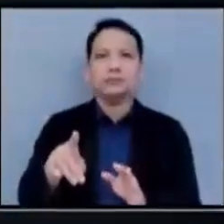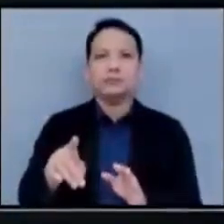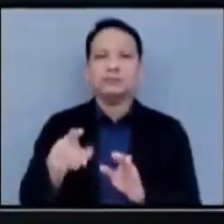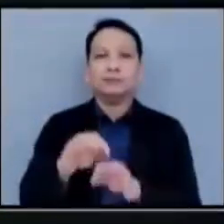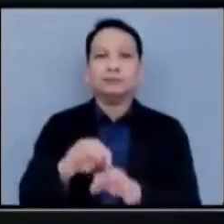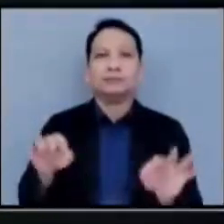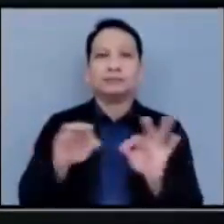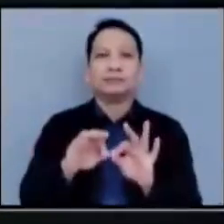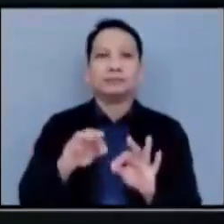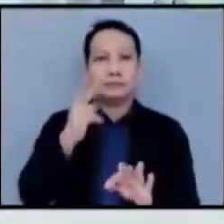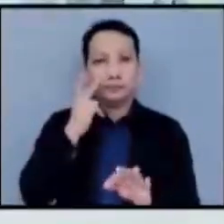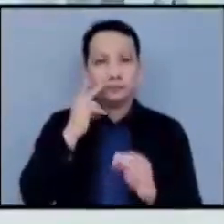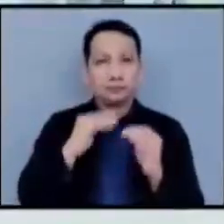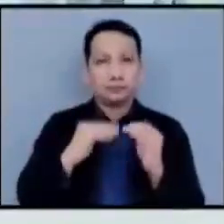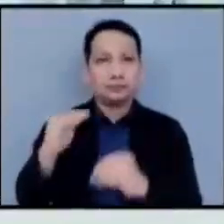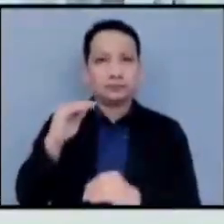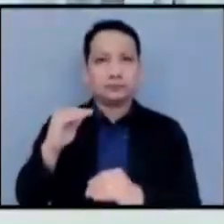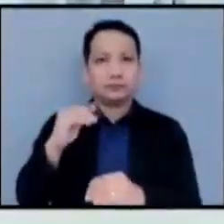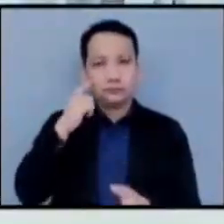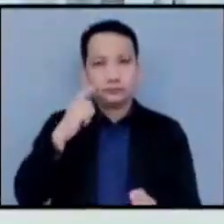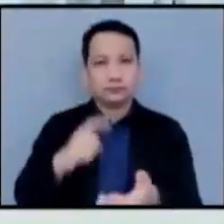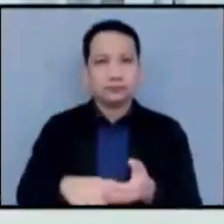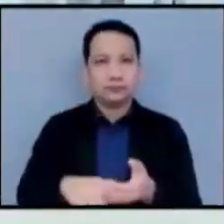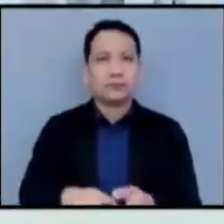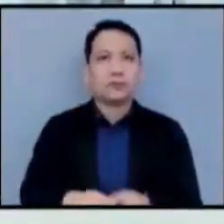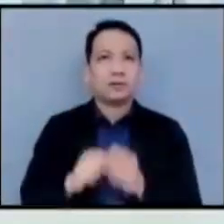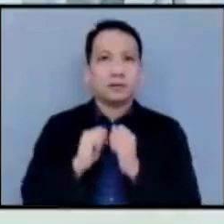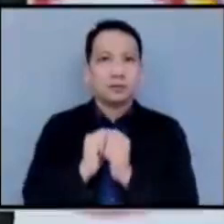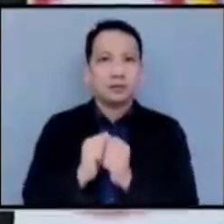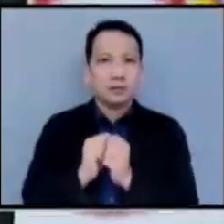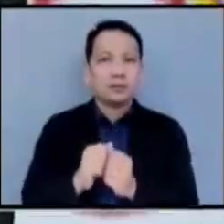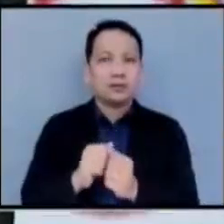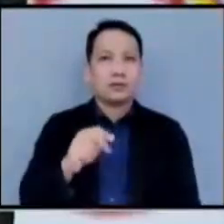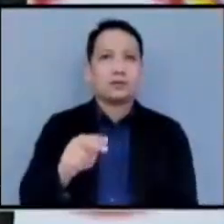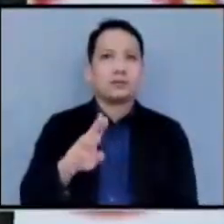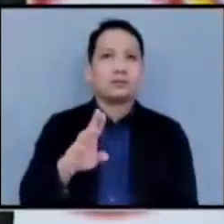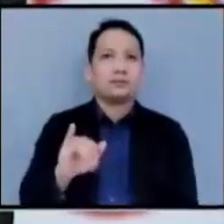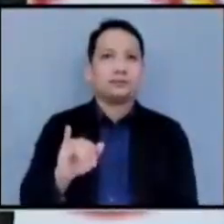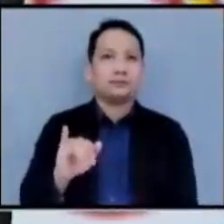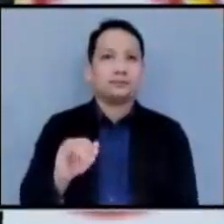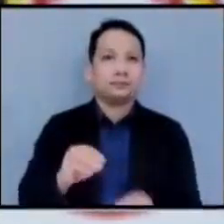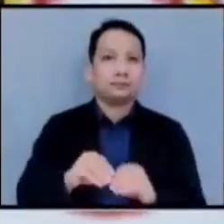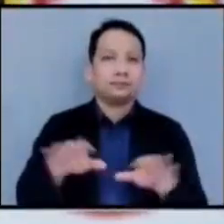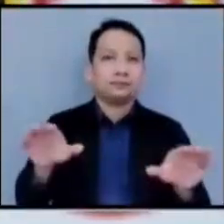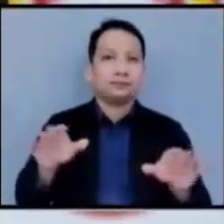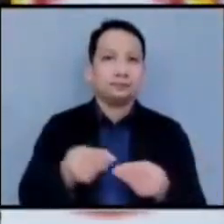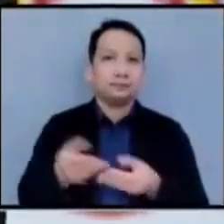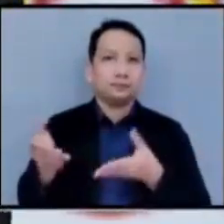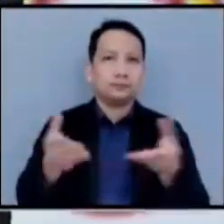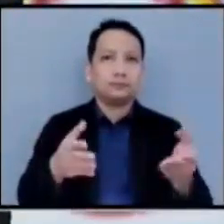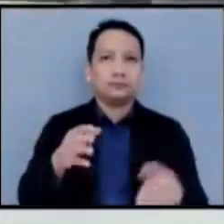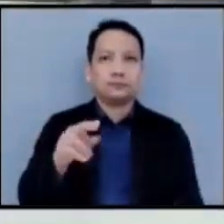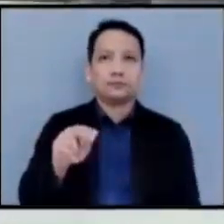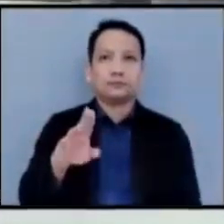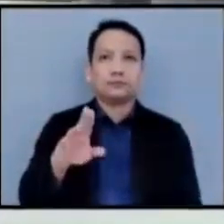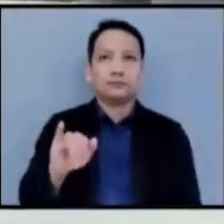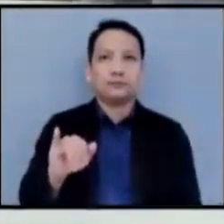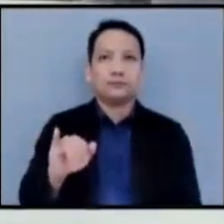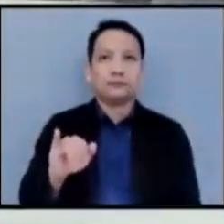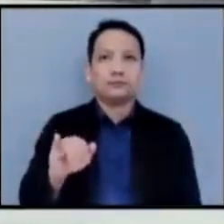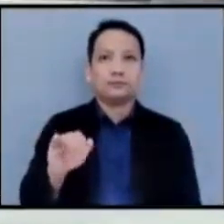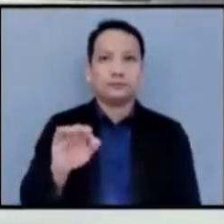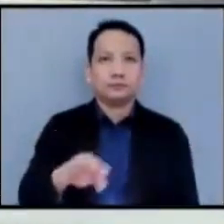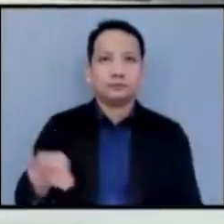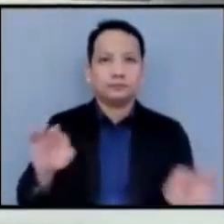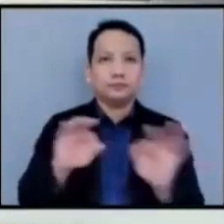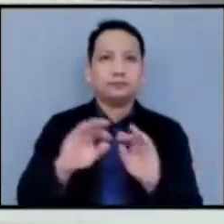subscriber para makapagparehistro. Sa summary ng NBI sa rollout para sa pamamahagi ng NBI clearance, nang sa gayon ay mabigyan ng